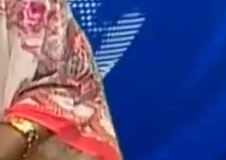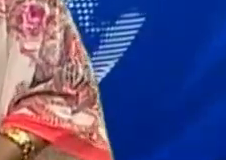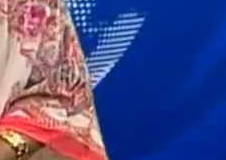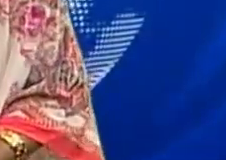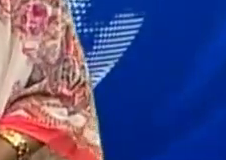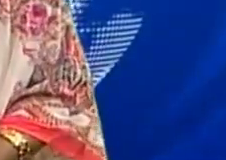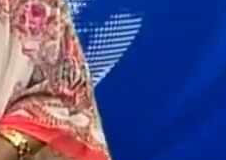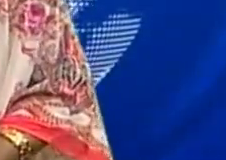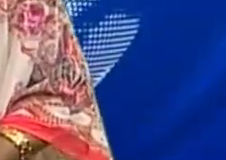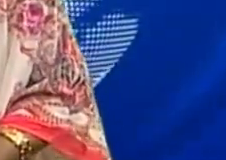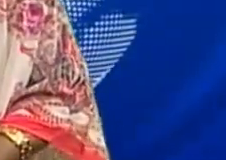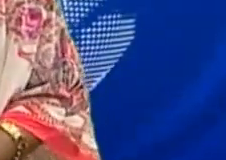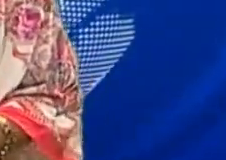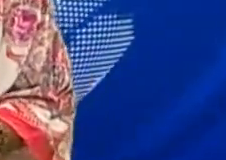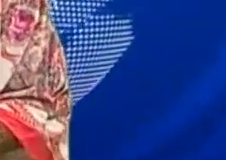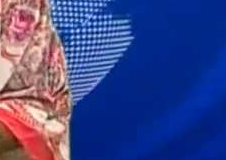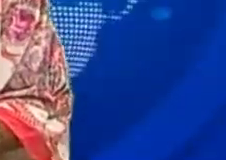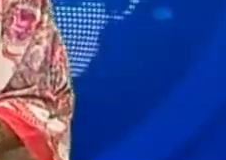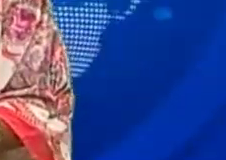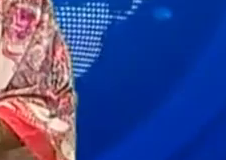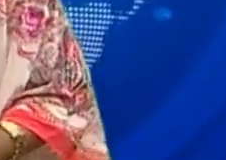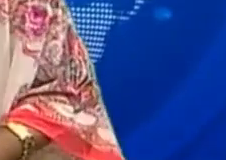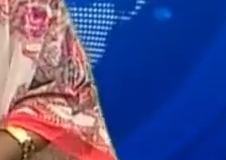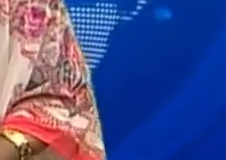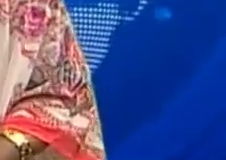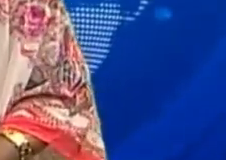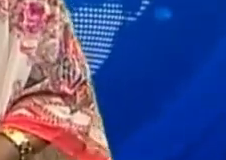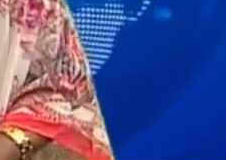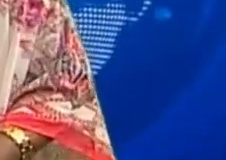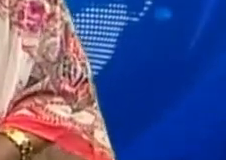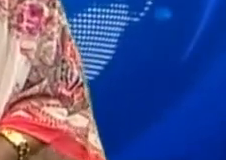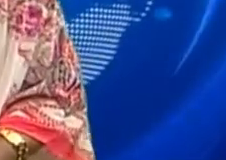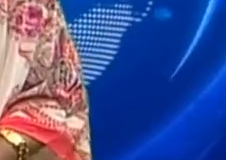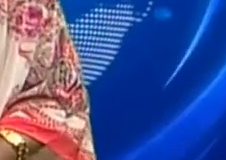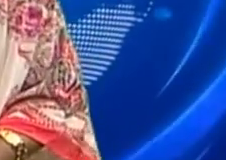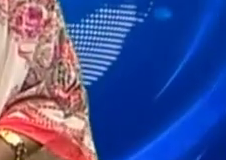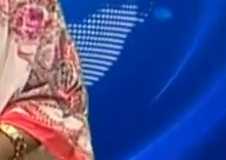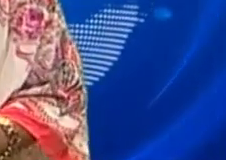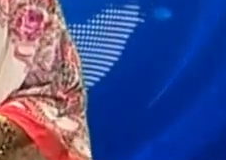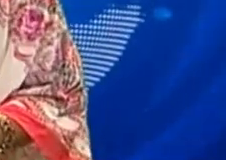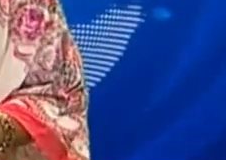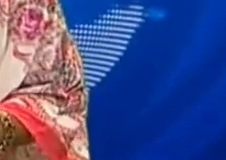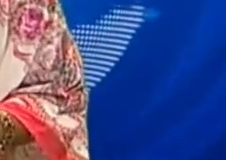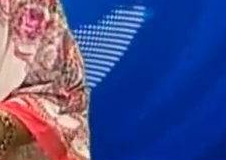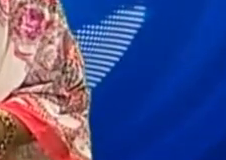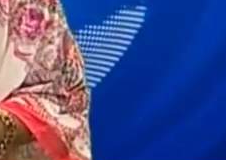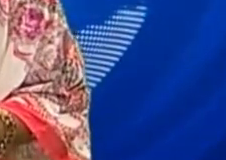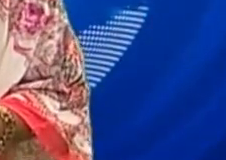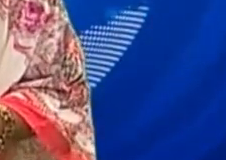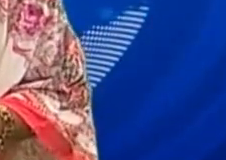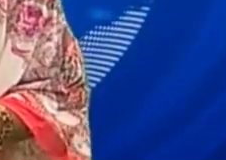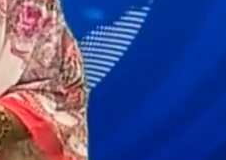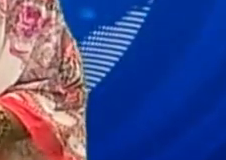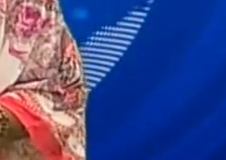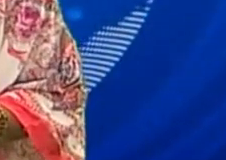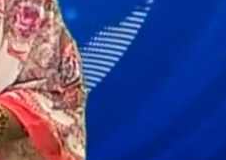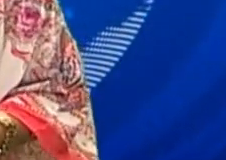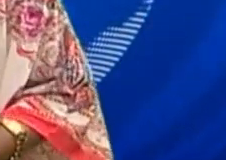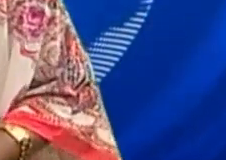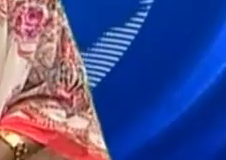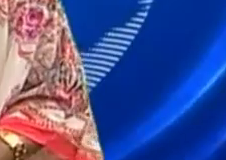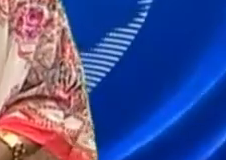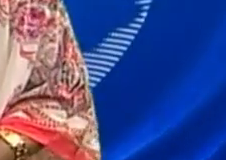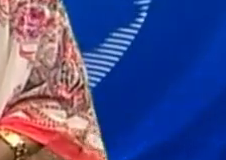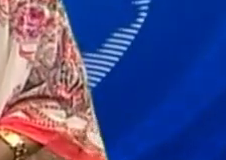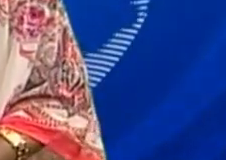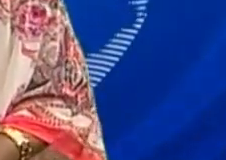L'Assemblée nationale vient de déclarer recevable le projet de loi finances pour l'exercice 2023 après la réplique